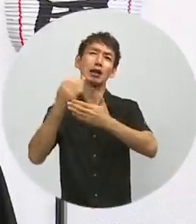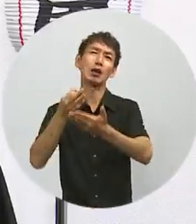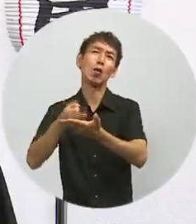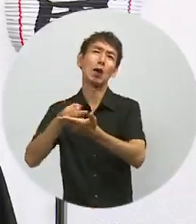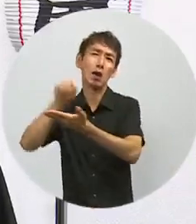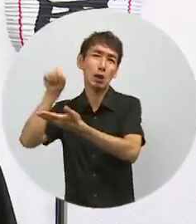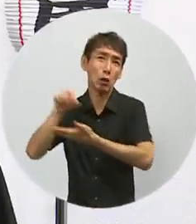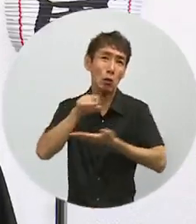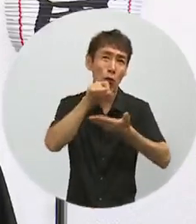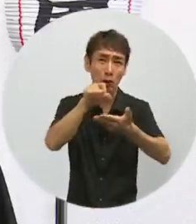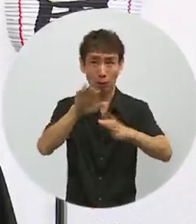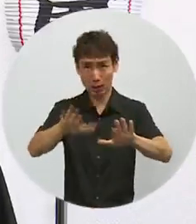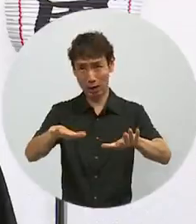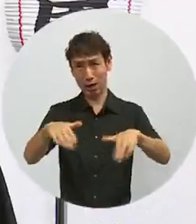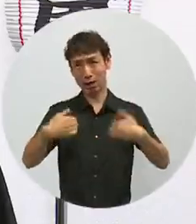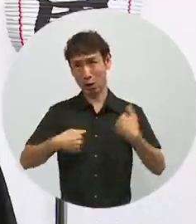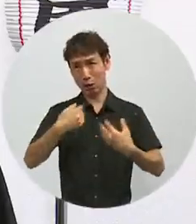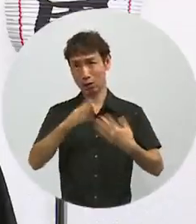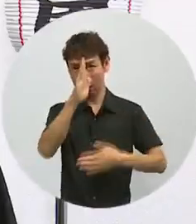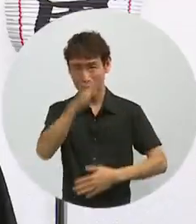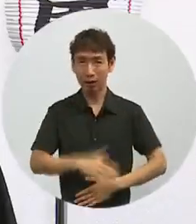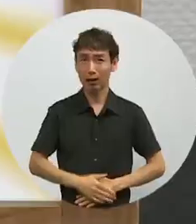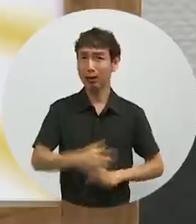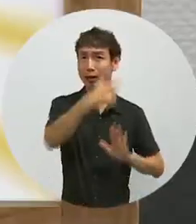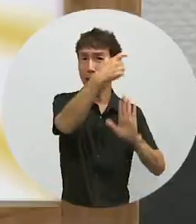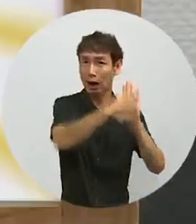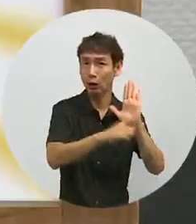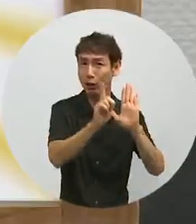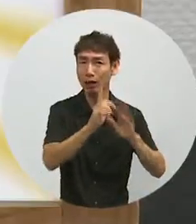しみください。今日の紙芝居のタイトルはこちら、